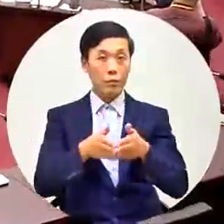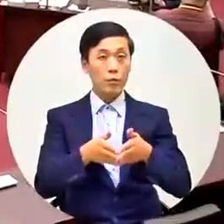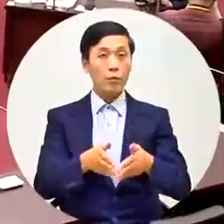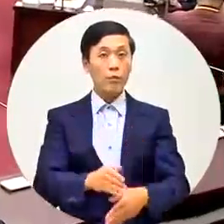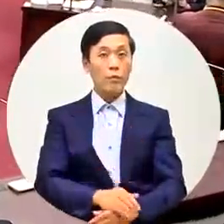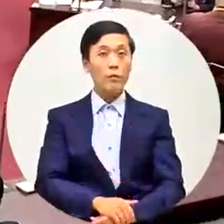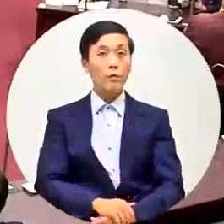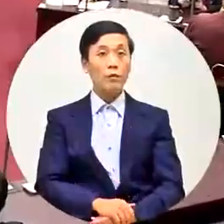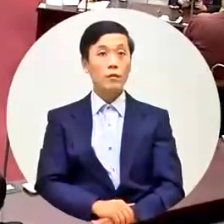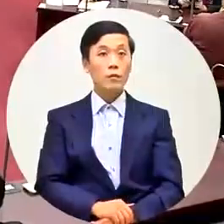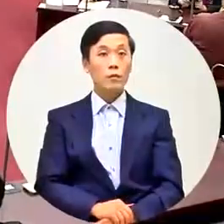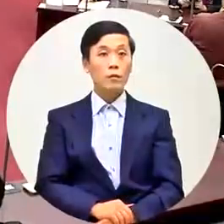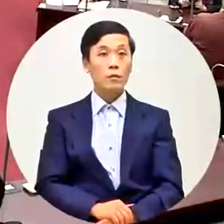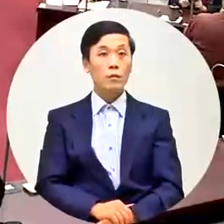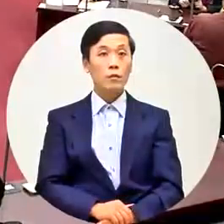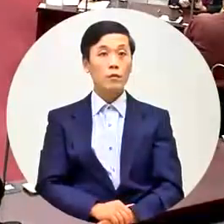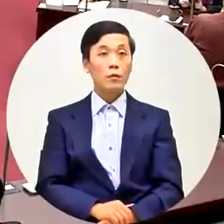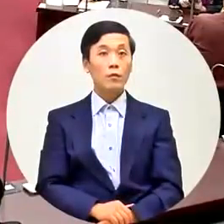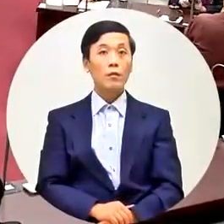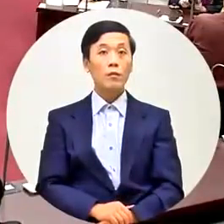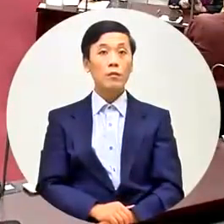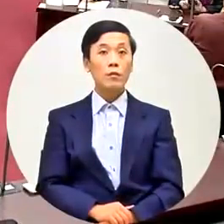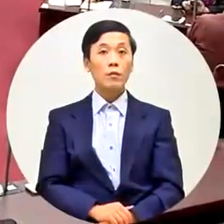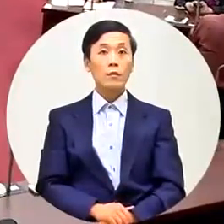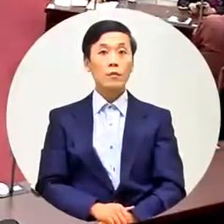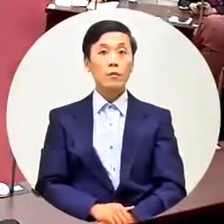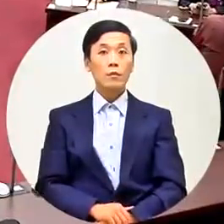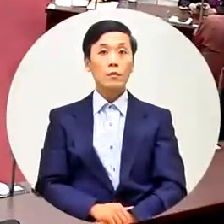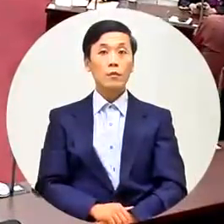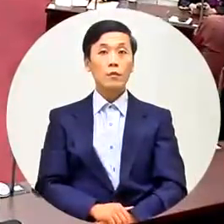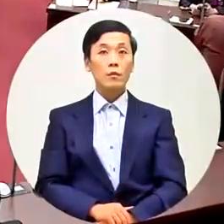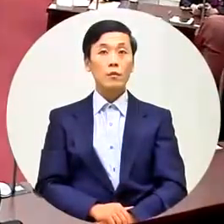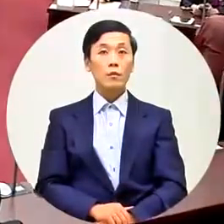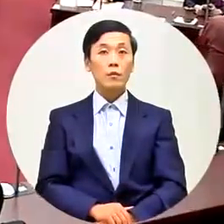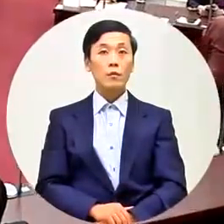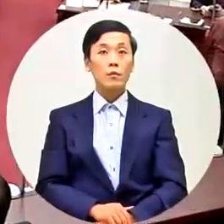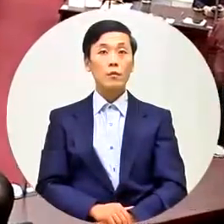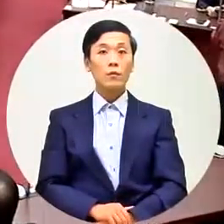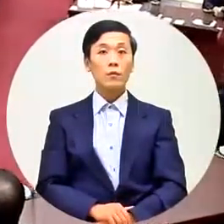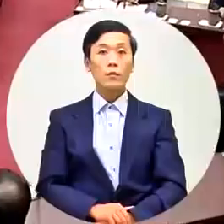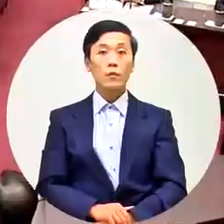他这里哈，他就你要看一下有几位。